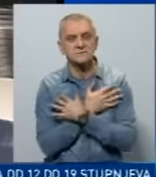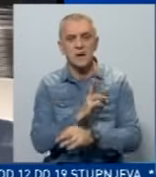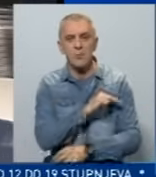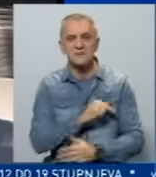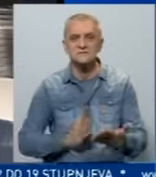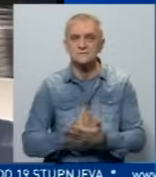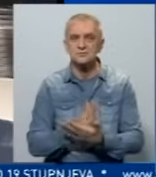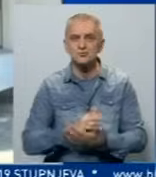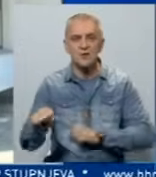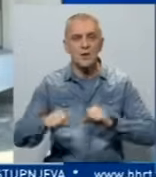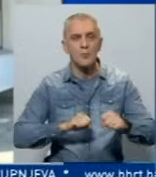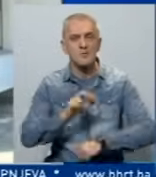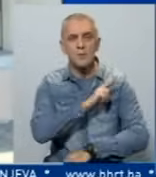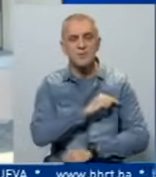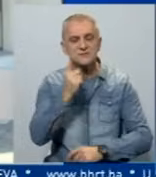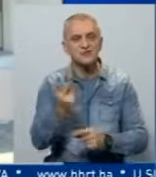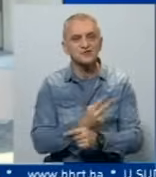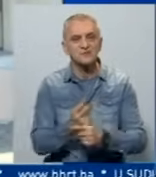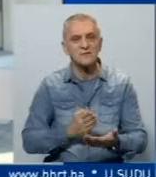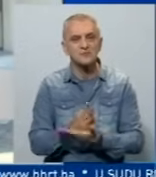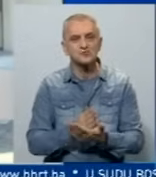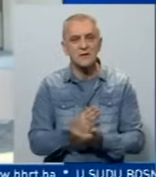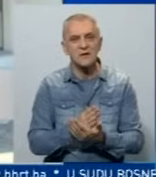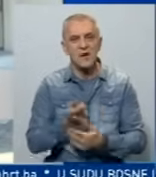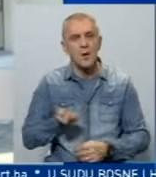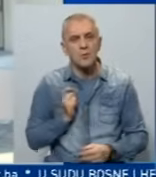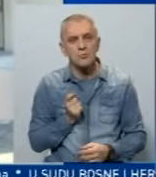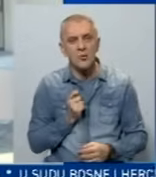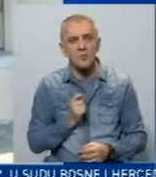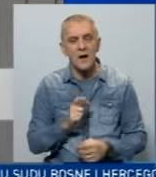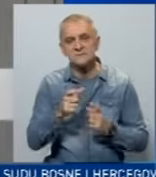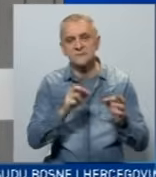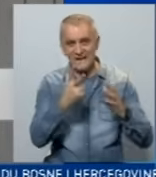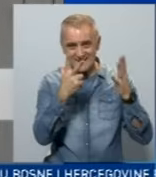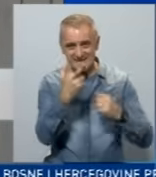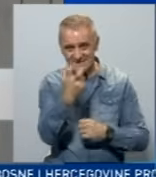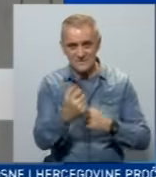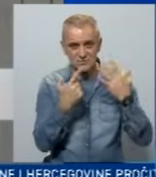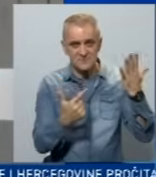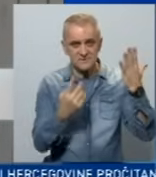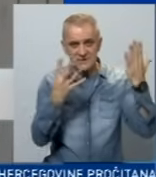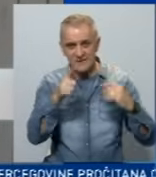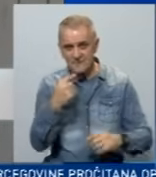plate za policijske službenike uprave policije i državne službenike i namještenike MUP-a sa